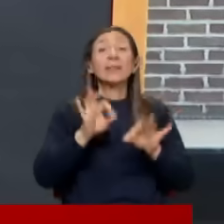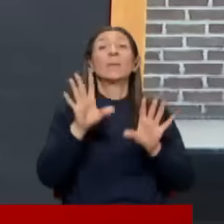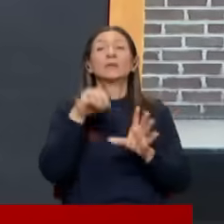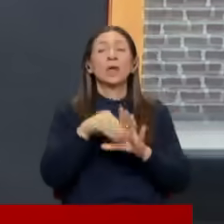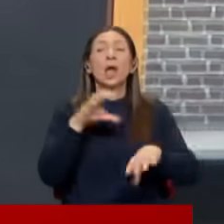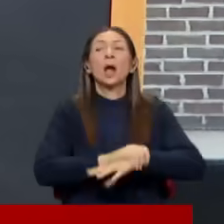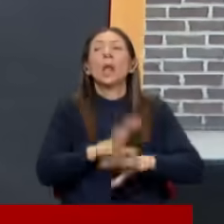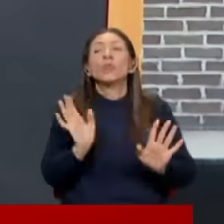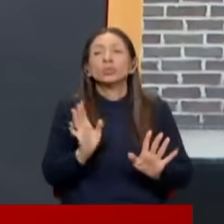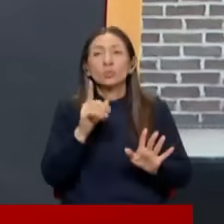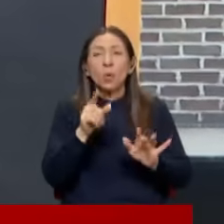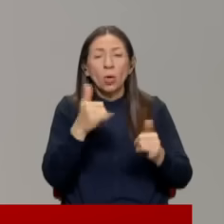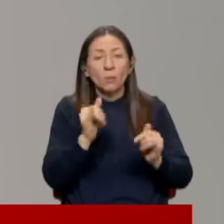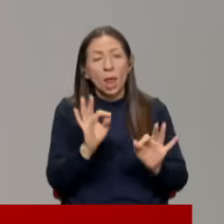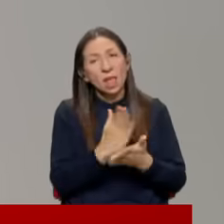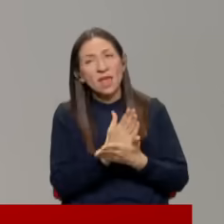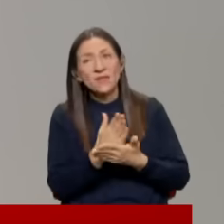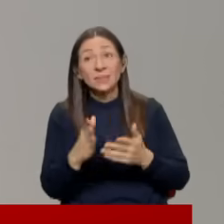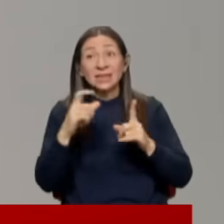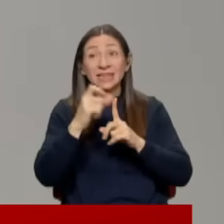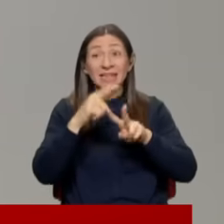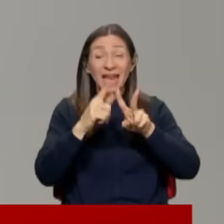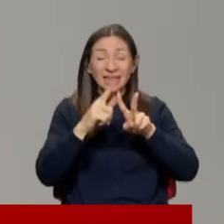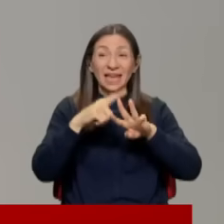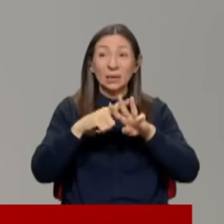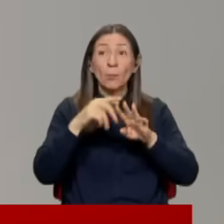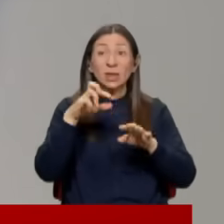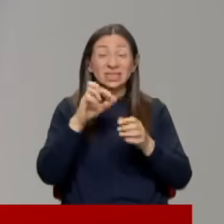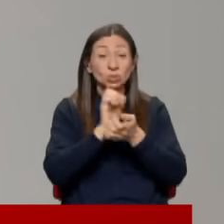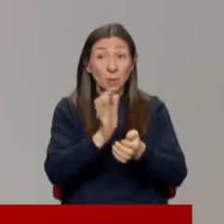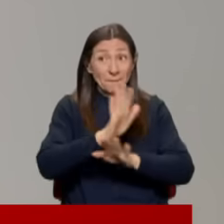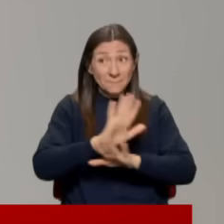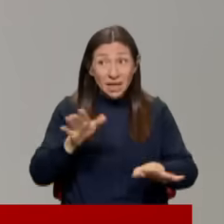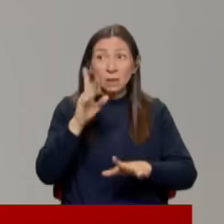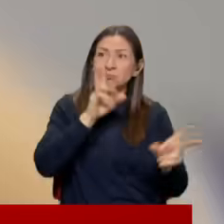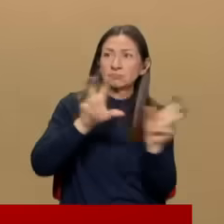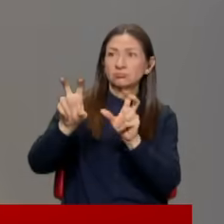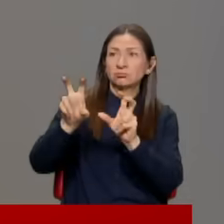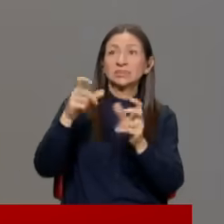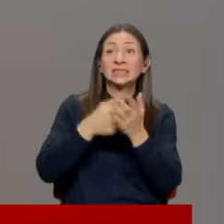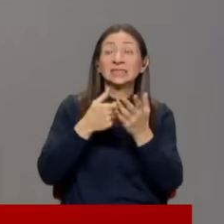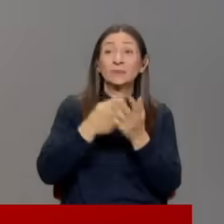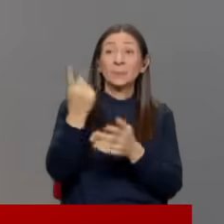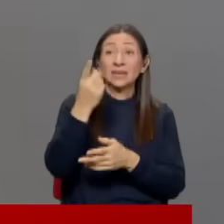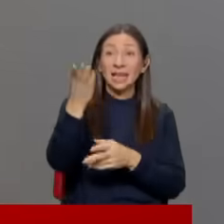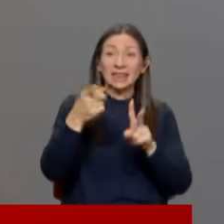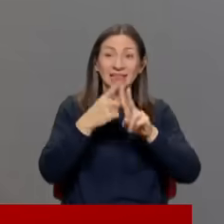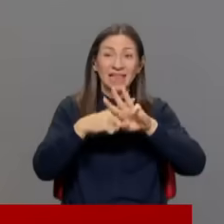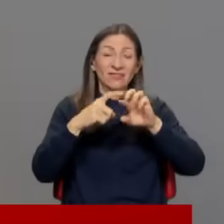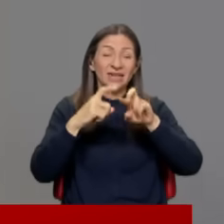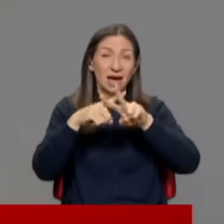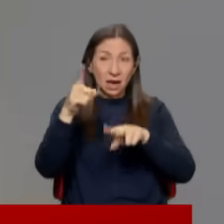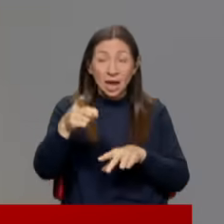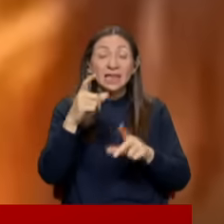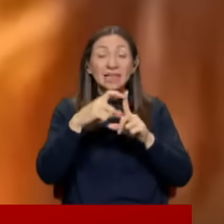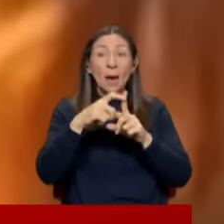için yakalanmıyorsunuz. Bu tezgah böyle gidiyor. Dilan Engin Polat çiftinin tutuklanmasının ardından gözlerin çevrildiği isimlerden biri de Nevra Bilem.